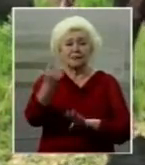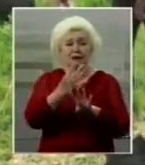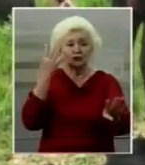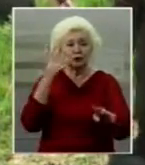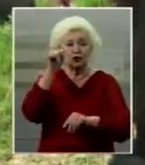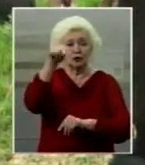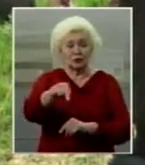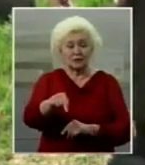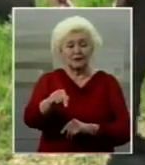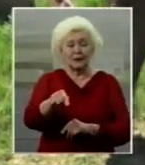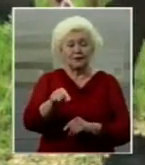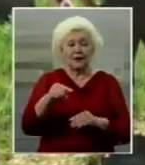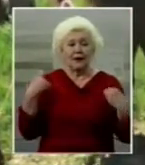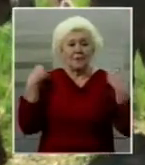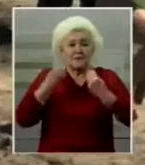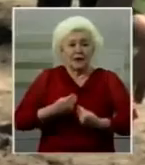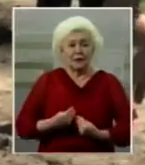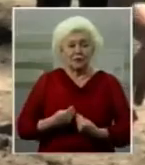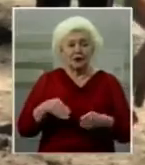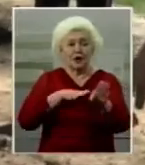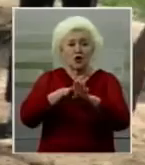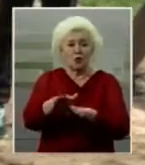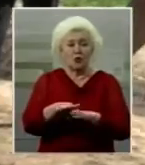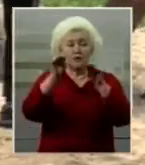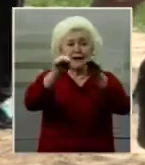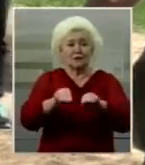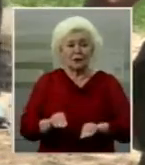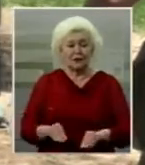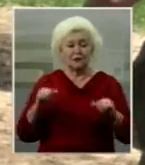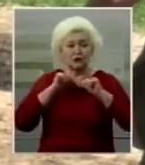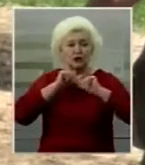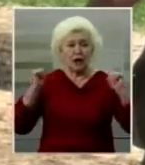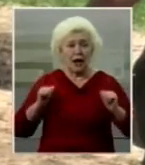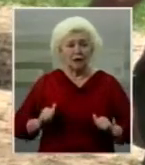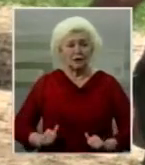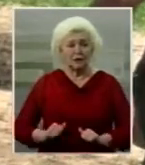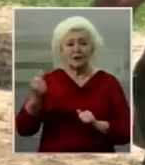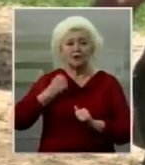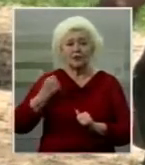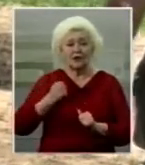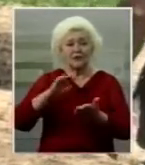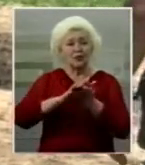це екіпіровка, повне спорядження, екіпіровка в бойових умовах.